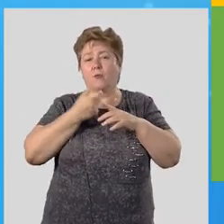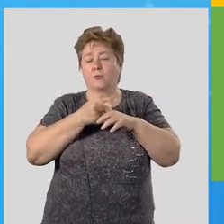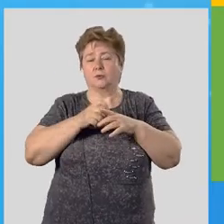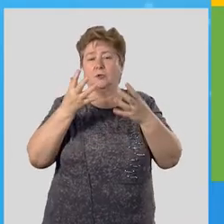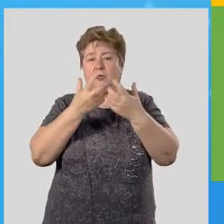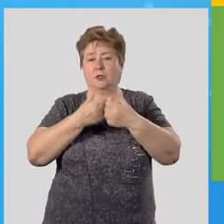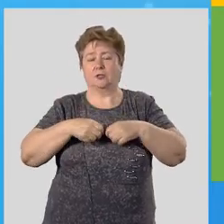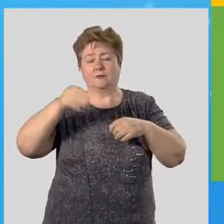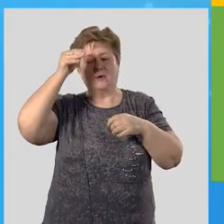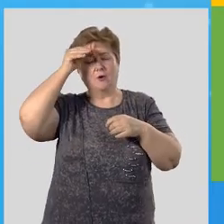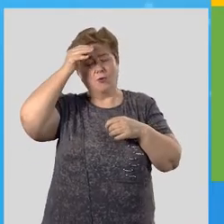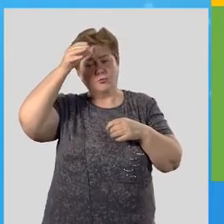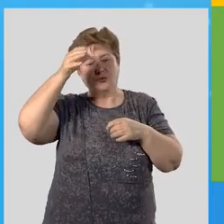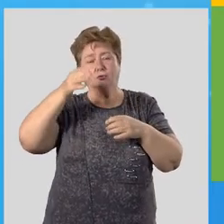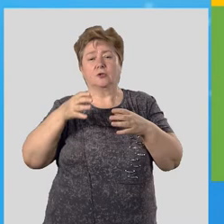большого количества